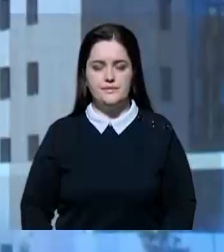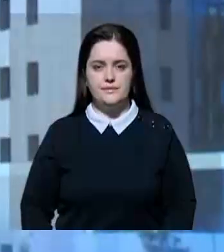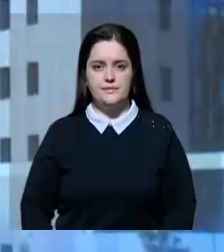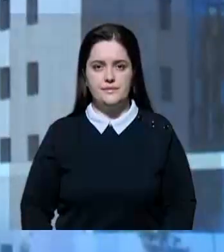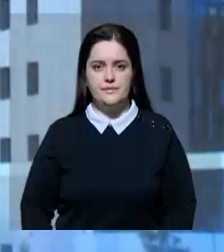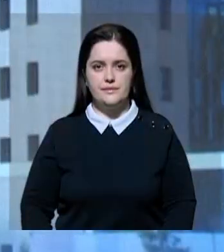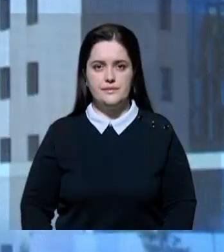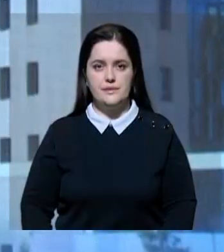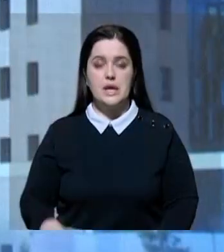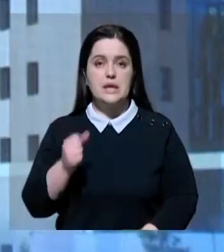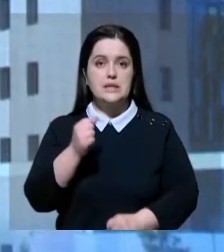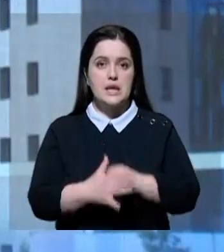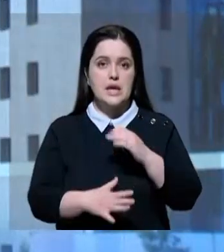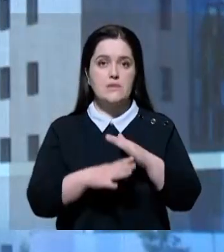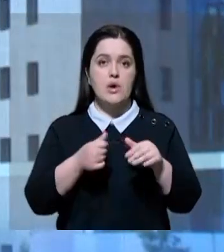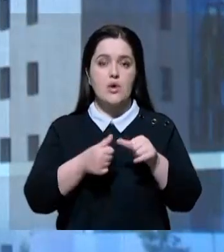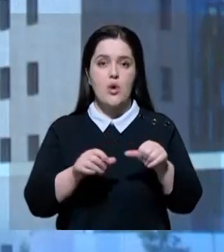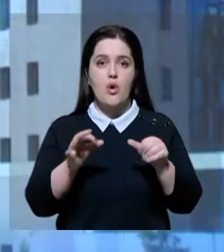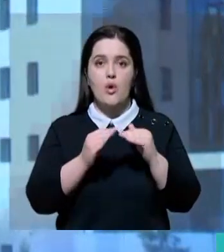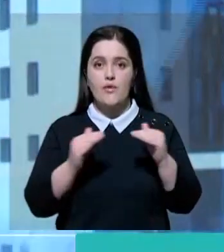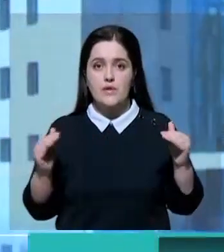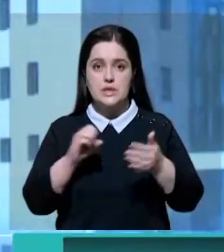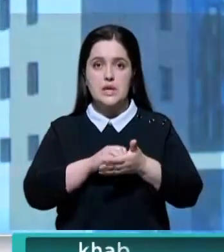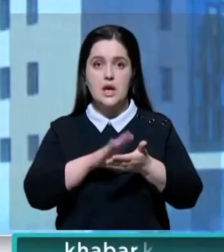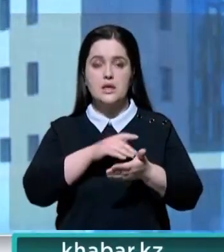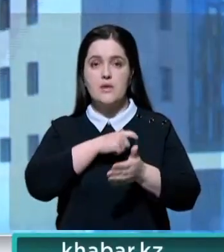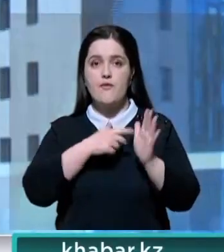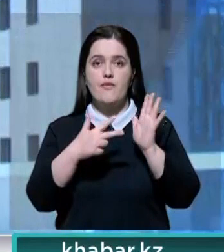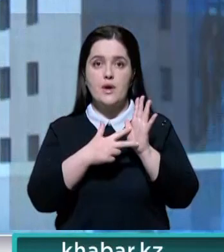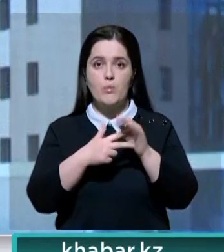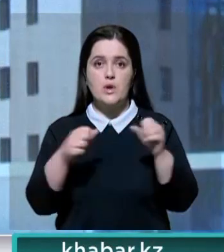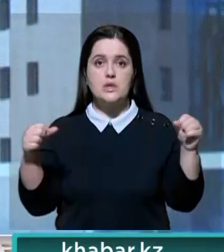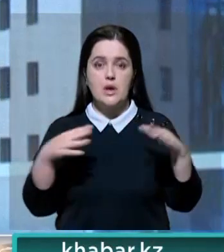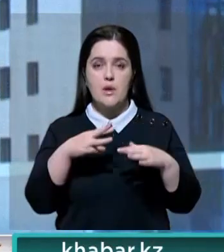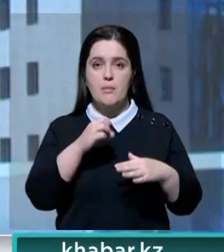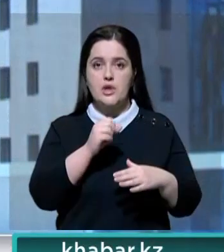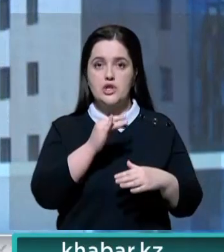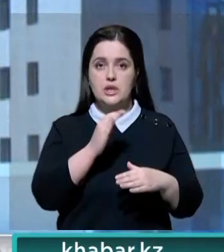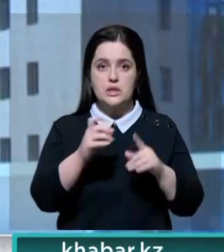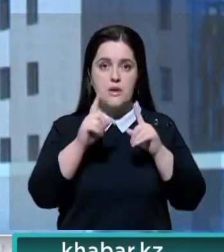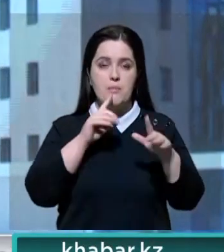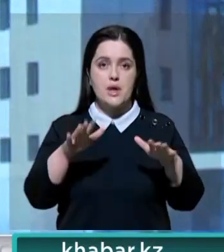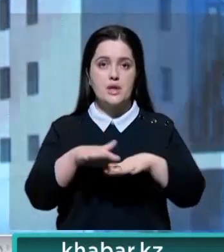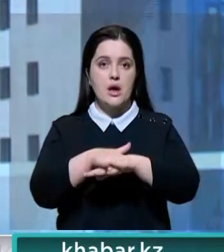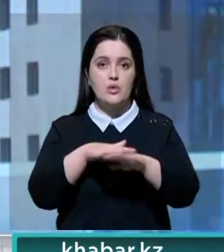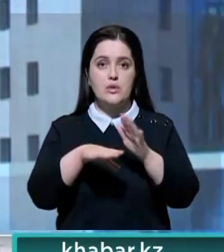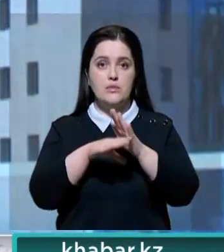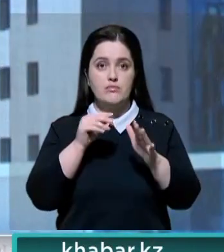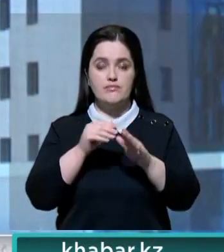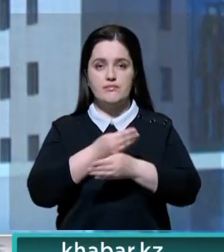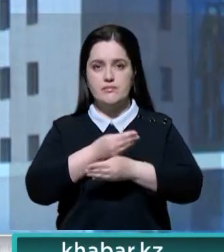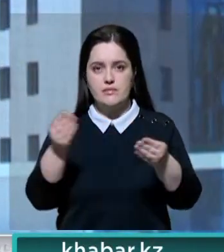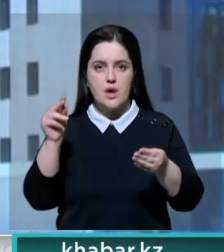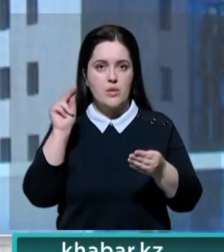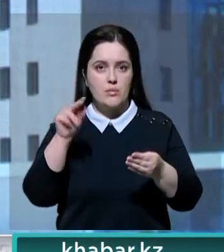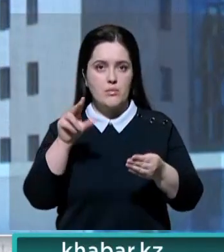Ну и сначала обо всем по порядку. В ЦИКе официально зарегистрировали депутата 8-го созыва Мажилиса парламента. Народным избранникам вручили